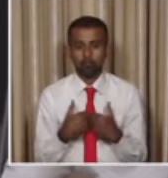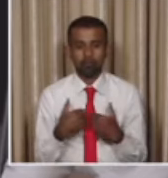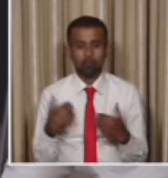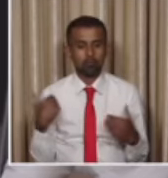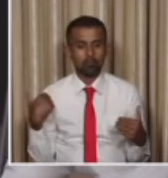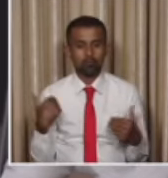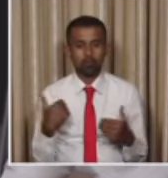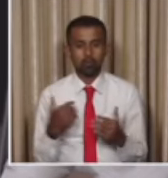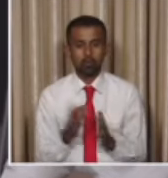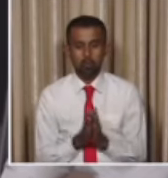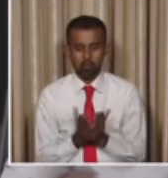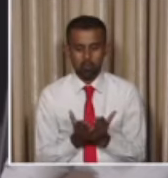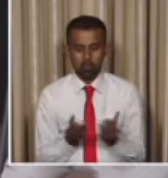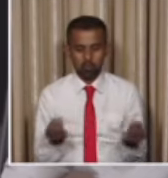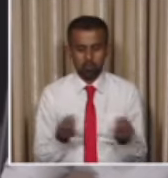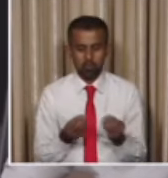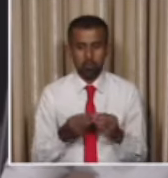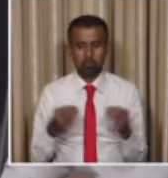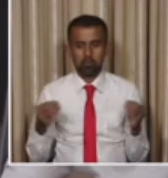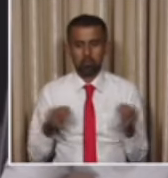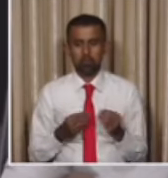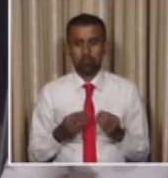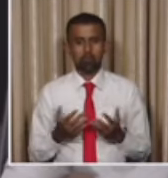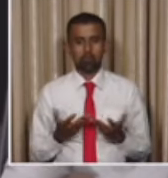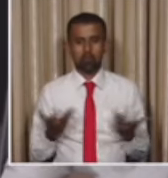මේ ජංගම ගිණුම හිංගිය පියෝගන්ට බැරි නිසා